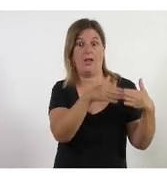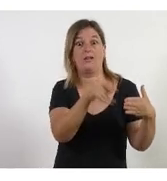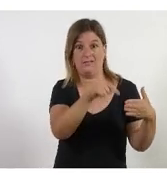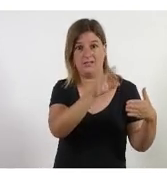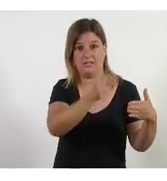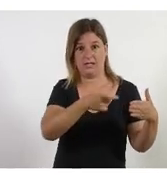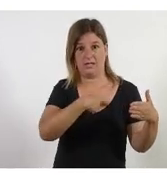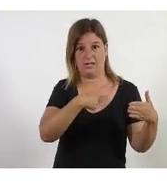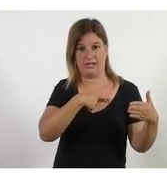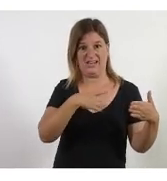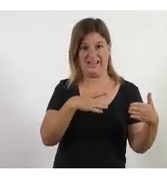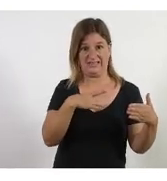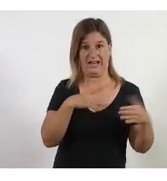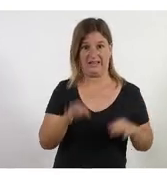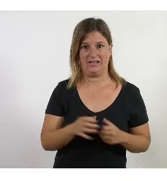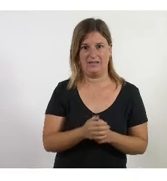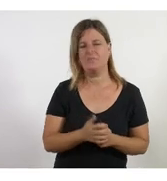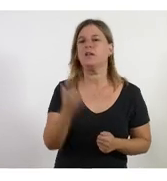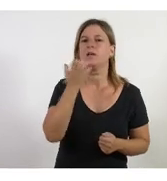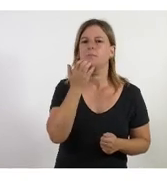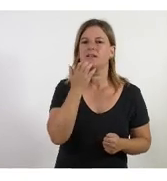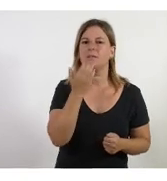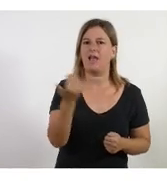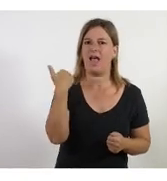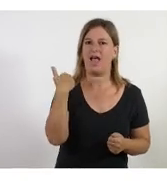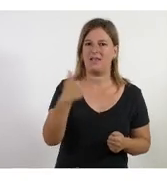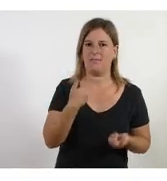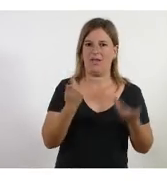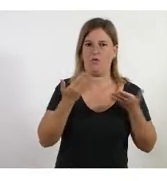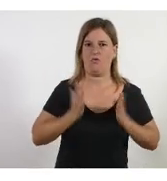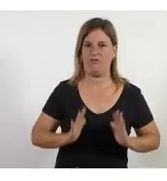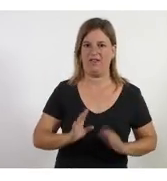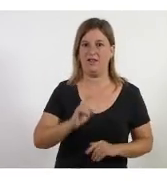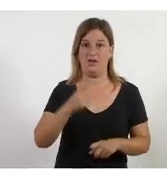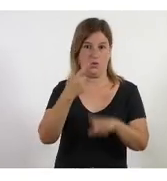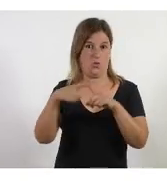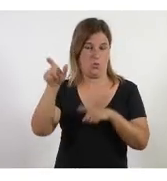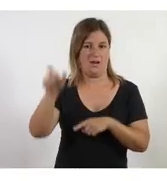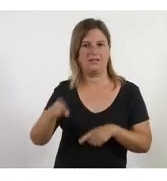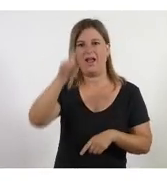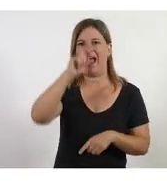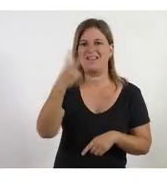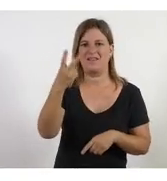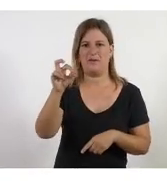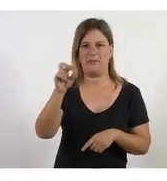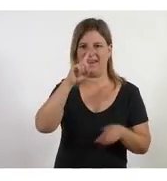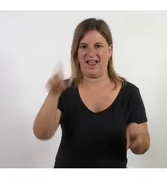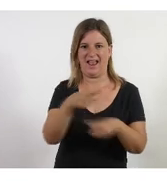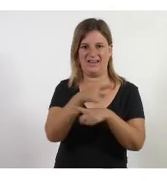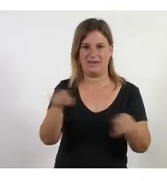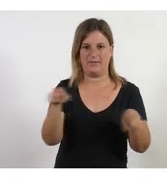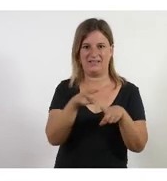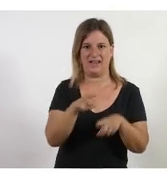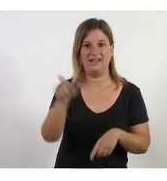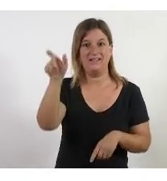vida. Mireu, ahir el meu fill, un altre dels que tinc, va fer 20 anys. I aquest